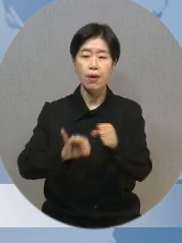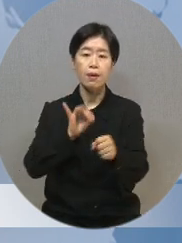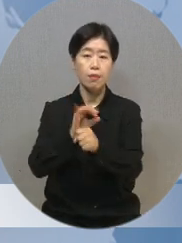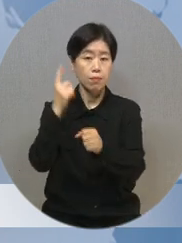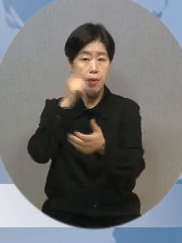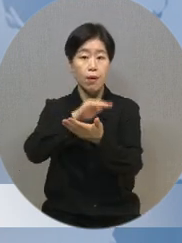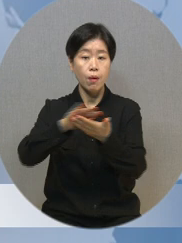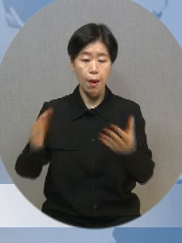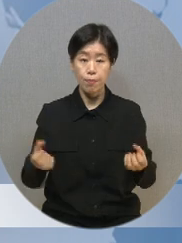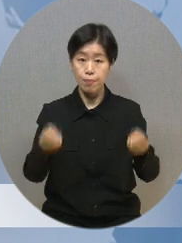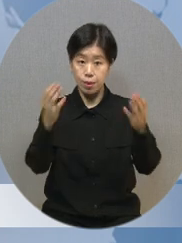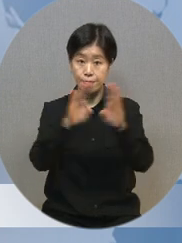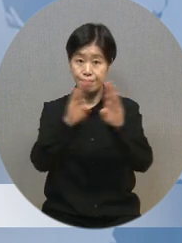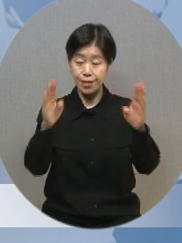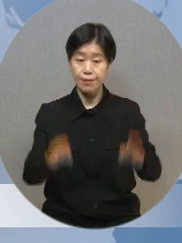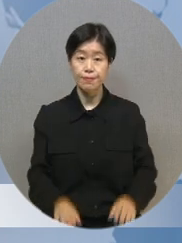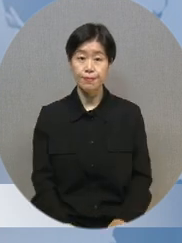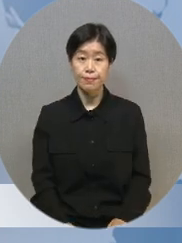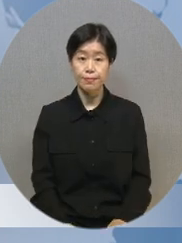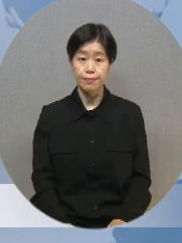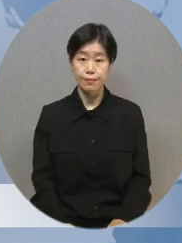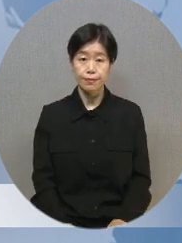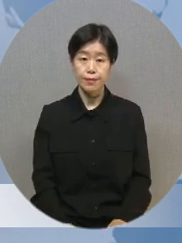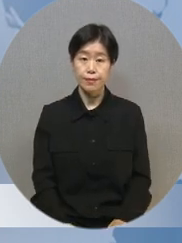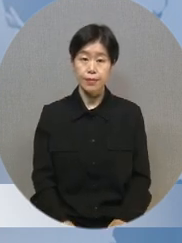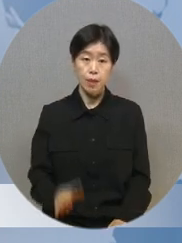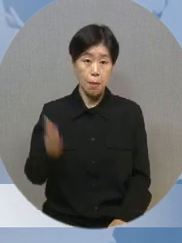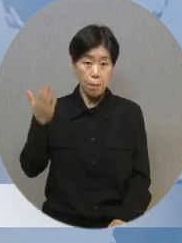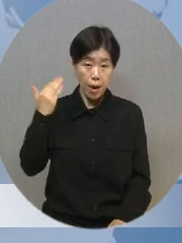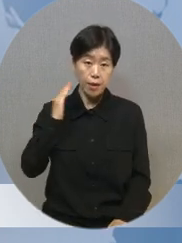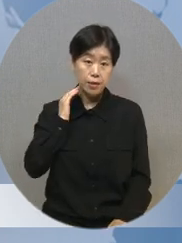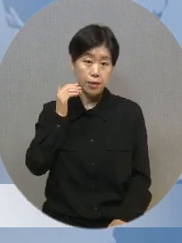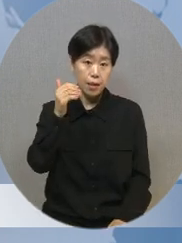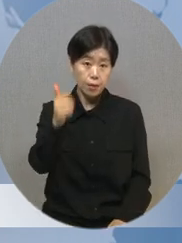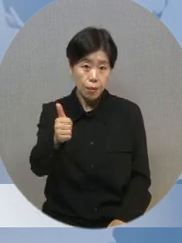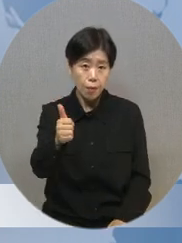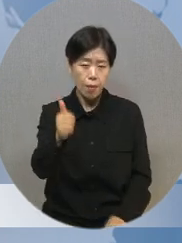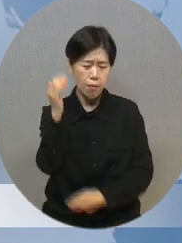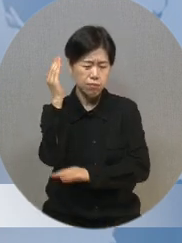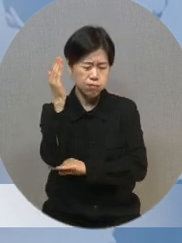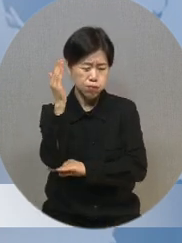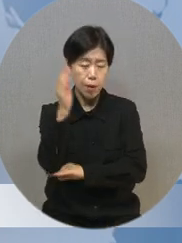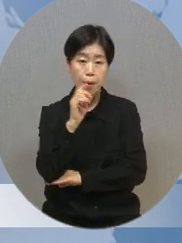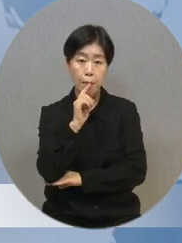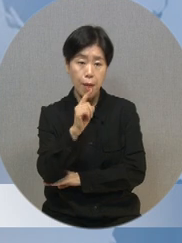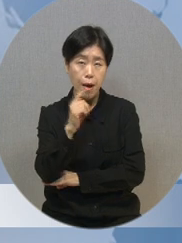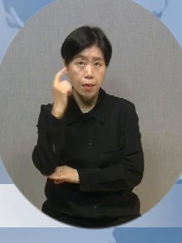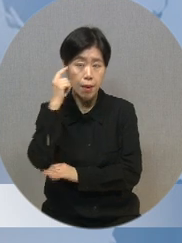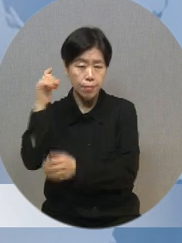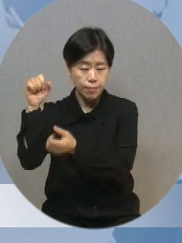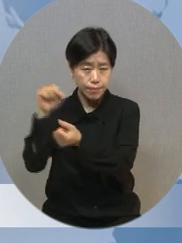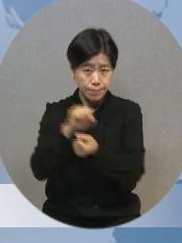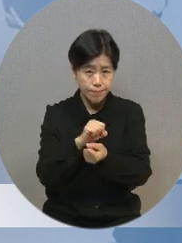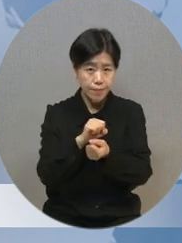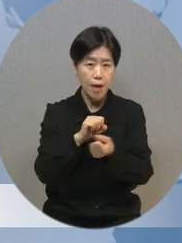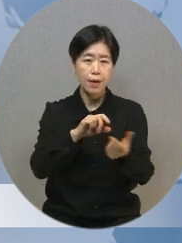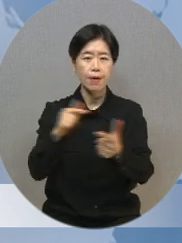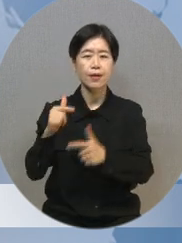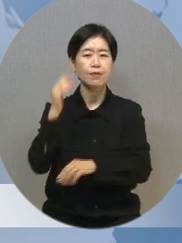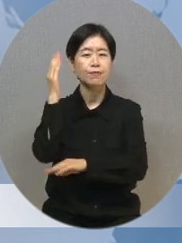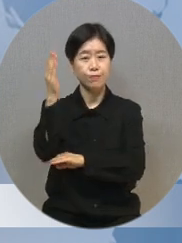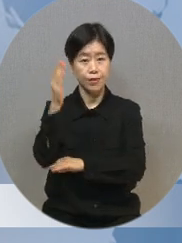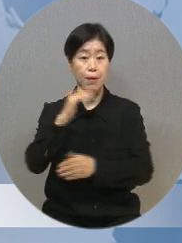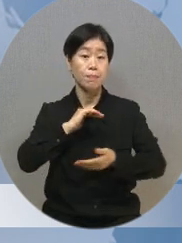평화 페스티벌을 열었는데요. 생애 김대중 전 대통령이 강조했던 기조를 바탕으로 다양한 주제의 강연이